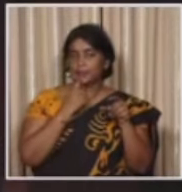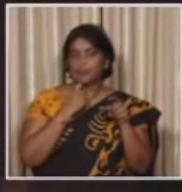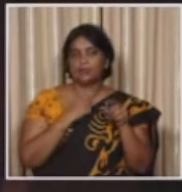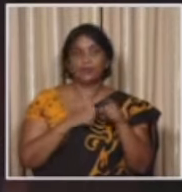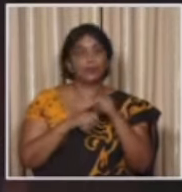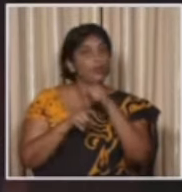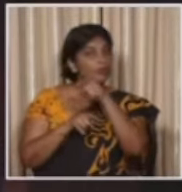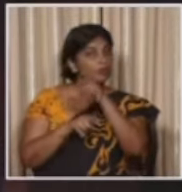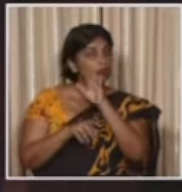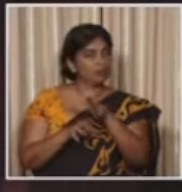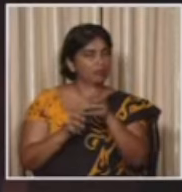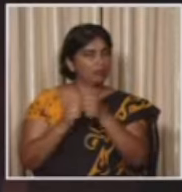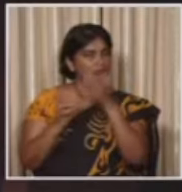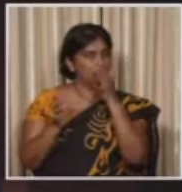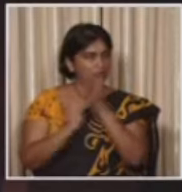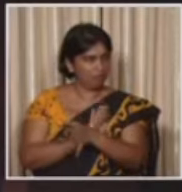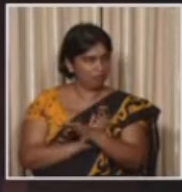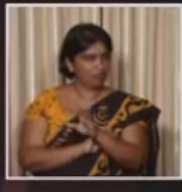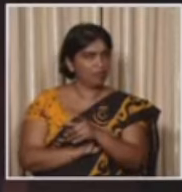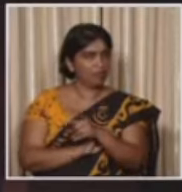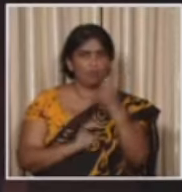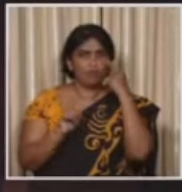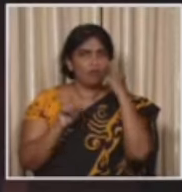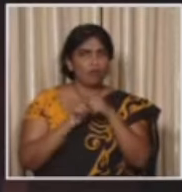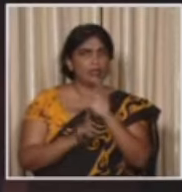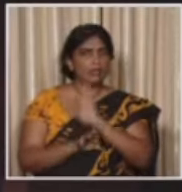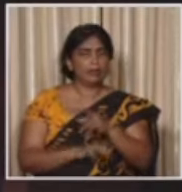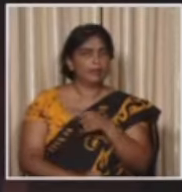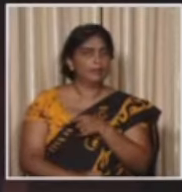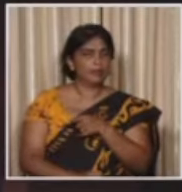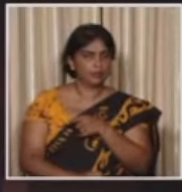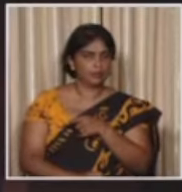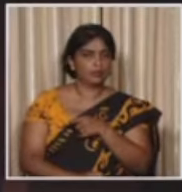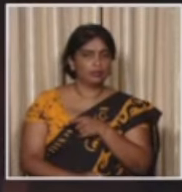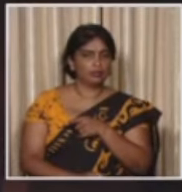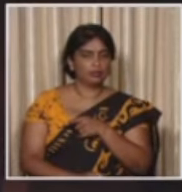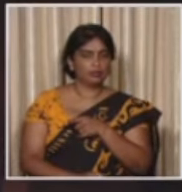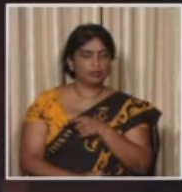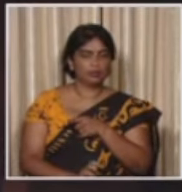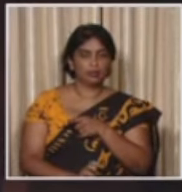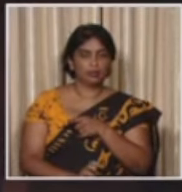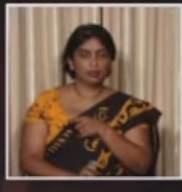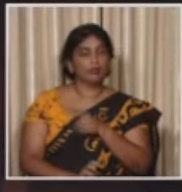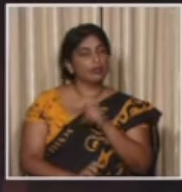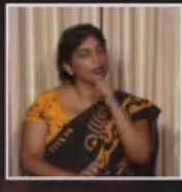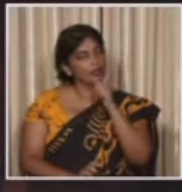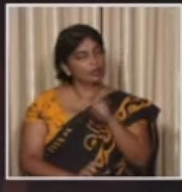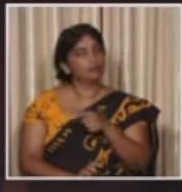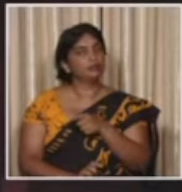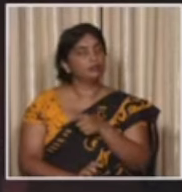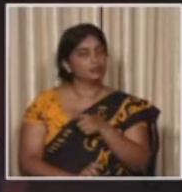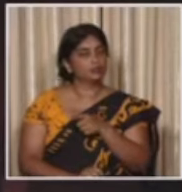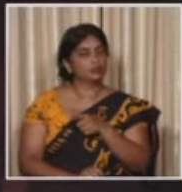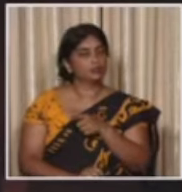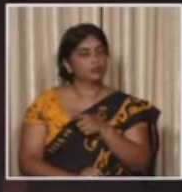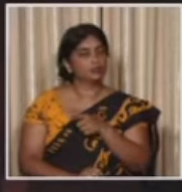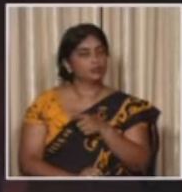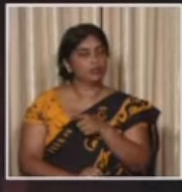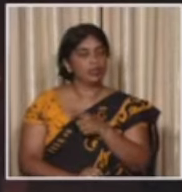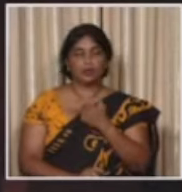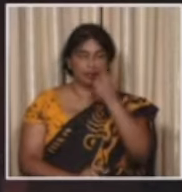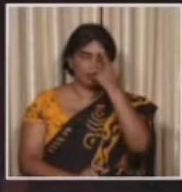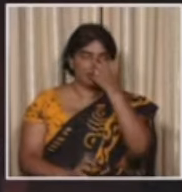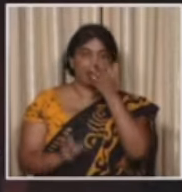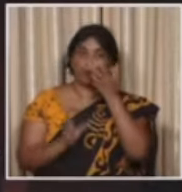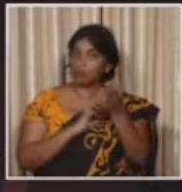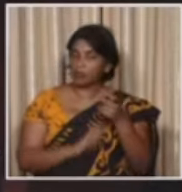ඒ අයගේ වරදින් සිදුවුණු තත්ත්වයක් නෙවෙයිද මේ නිර්මාණය වුණේ? අත්ත වශයෙන්ම පාස්කු